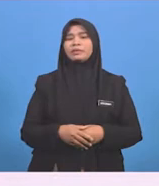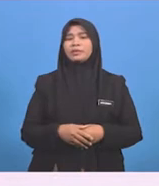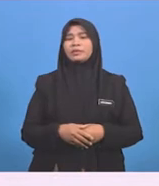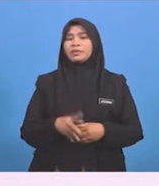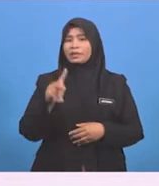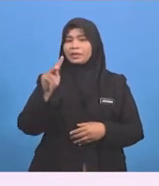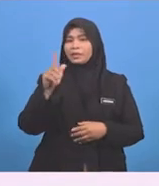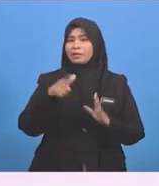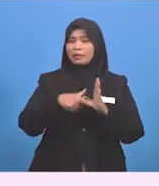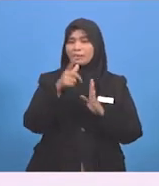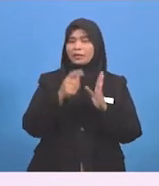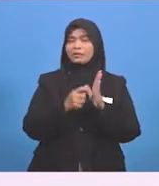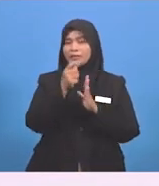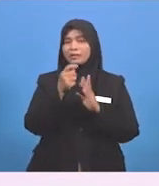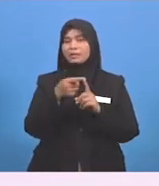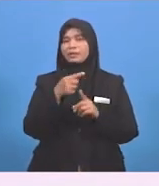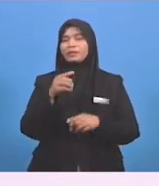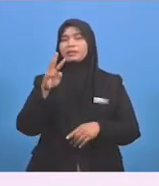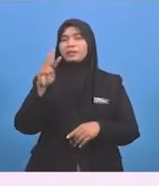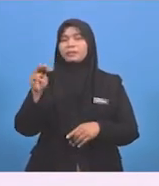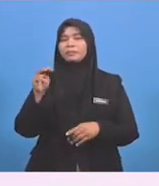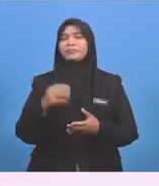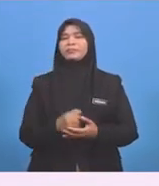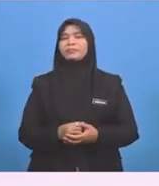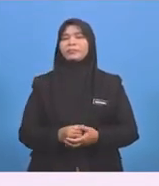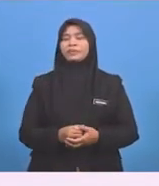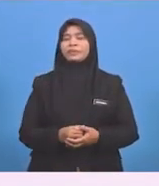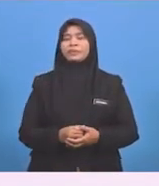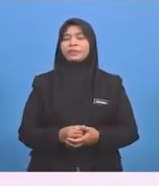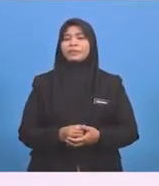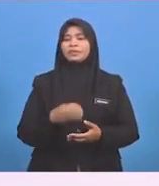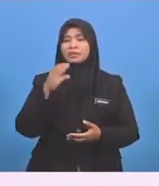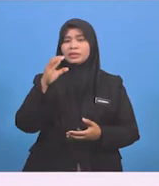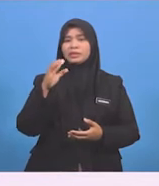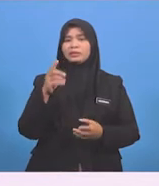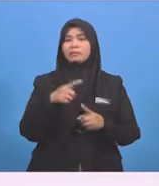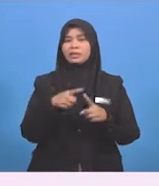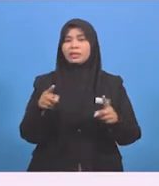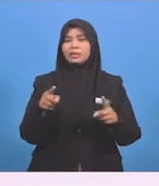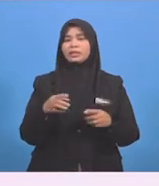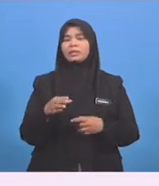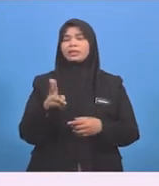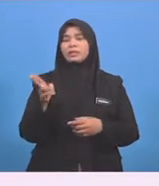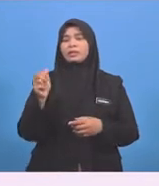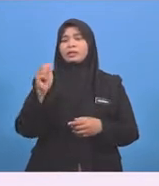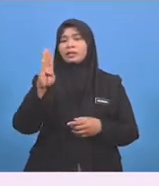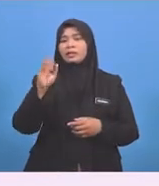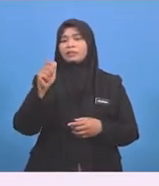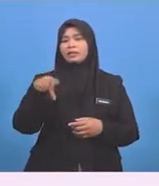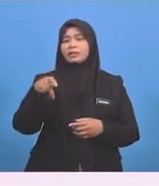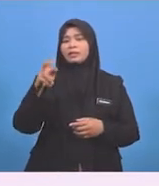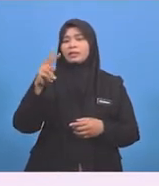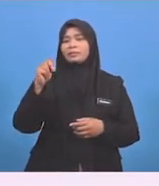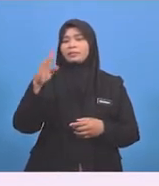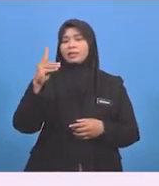lebih tinggi dari M. Untuk soalan C, iaitu membandingkan haba pendam